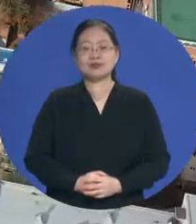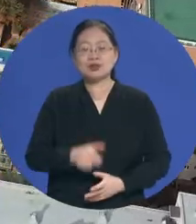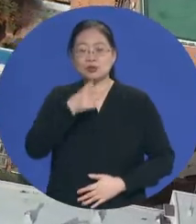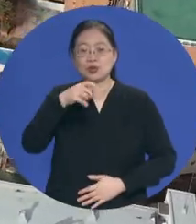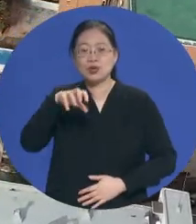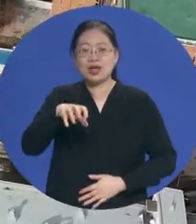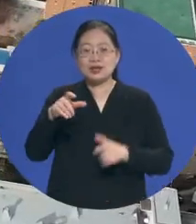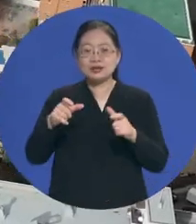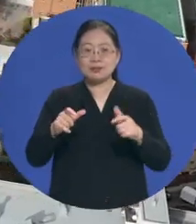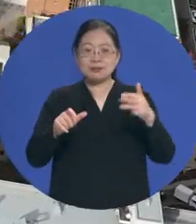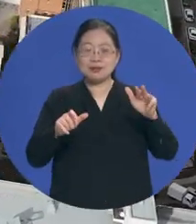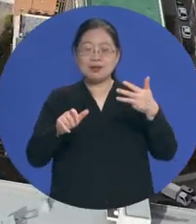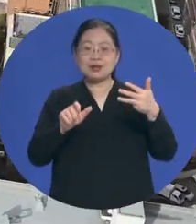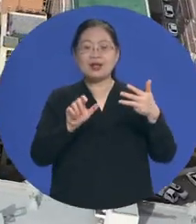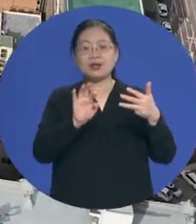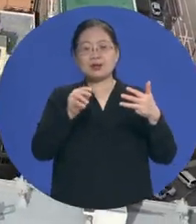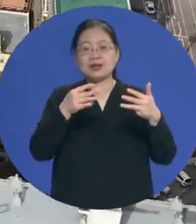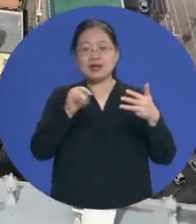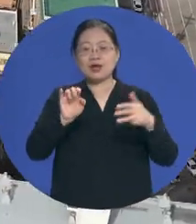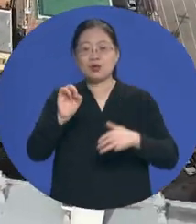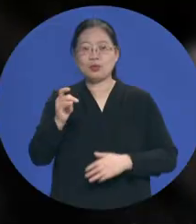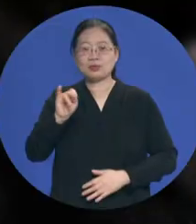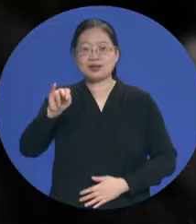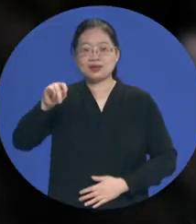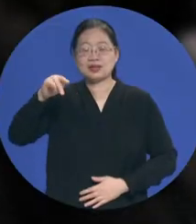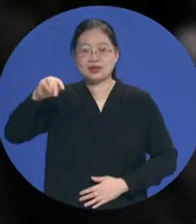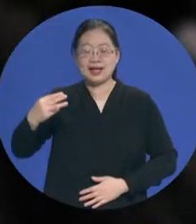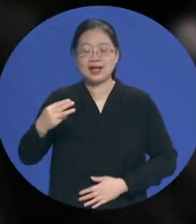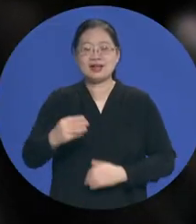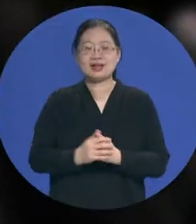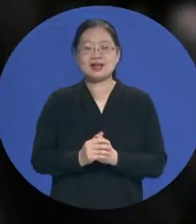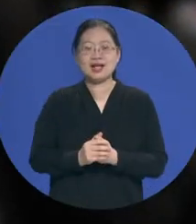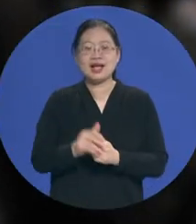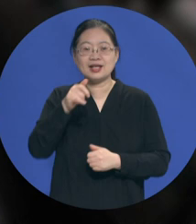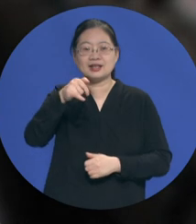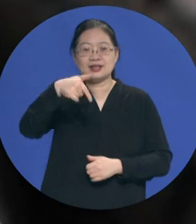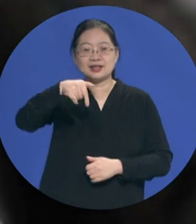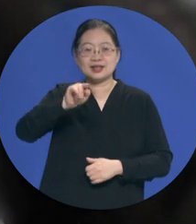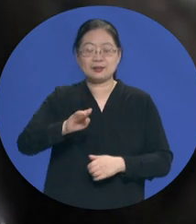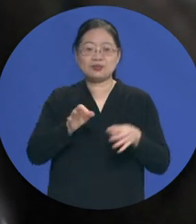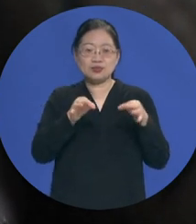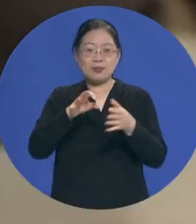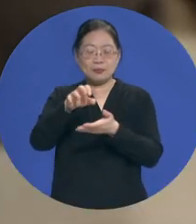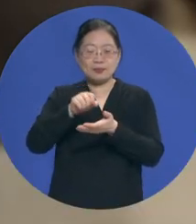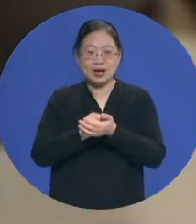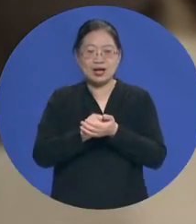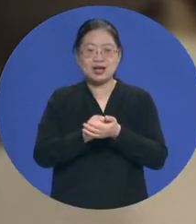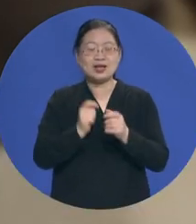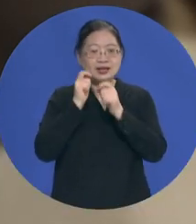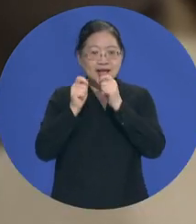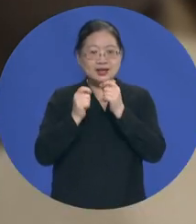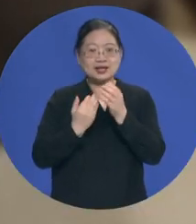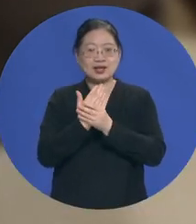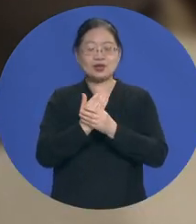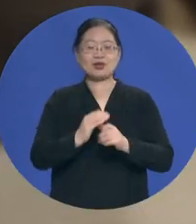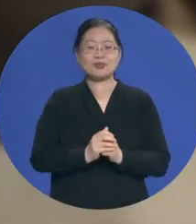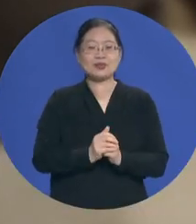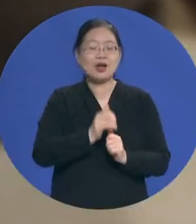수원 지역 800여 채의 빌라와 오피스텔을 무자본 갭투자로 매입해버린 전세 사기 사건. 공인중개사와